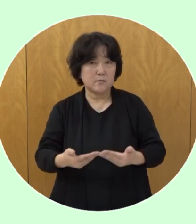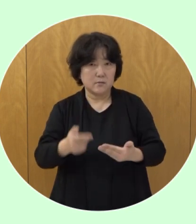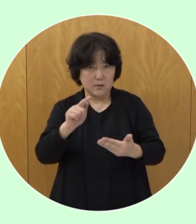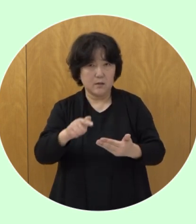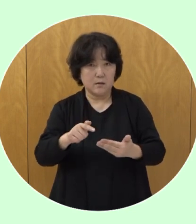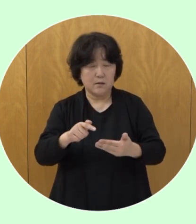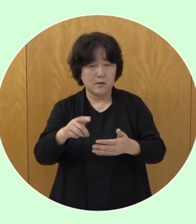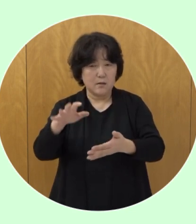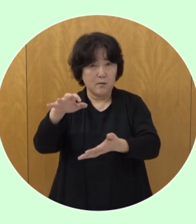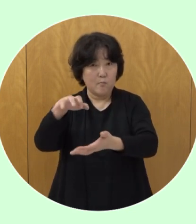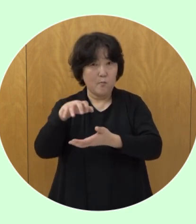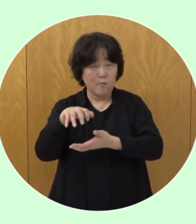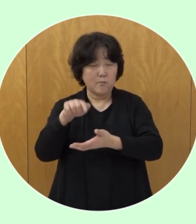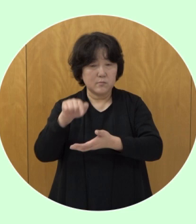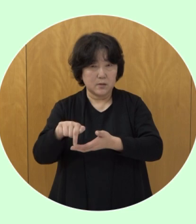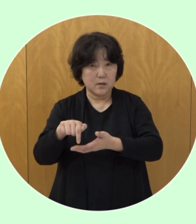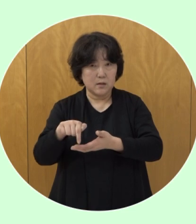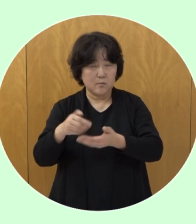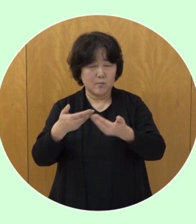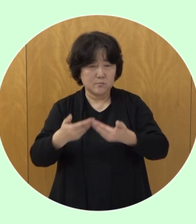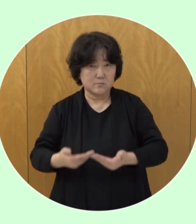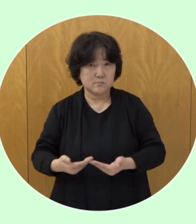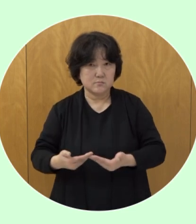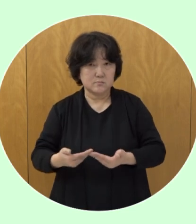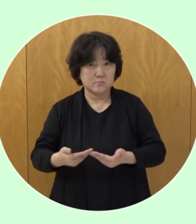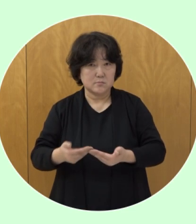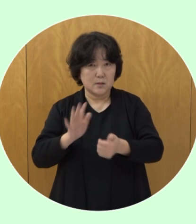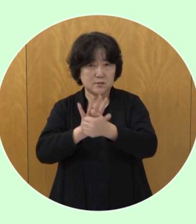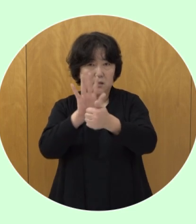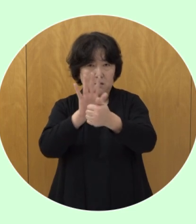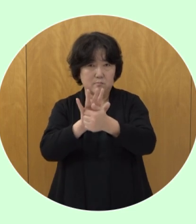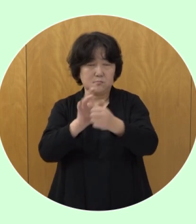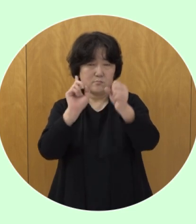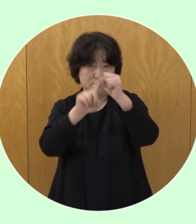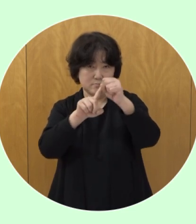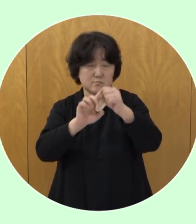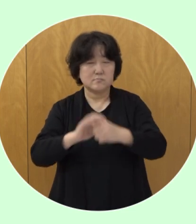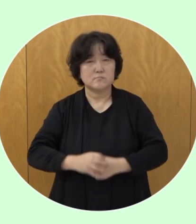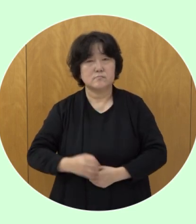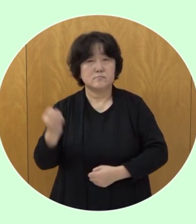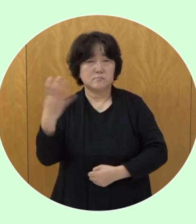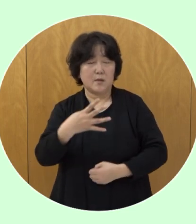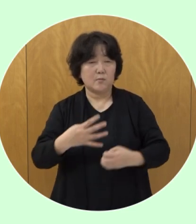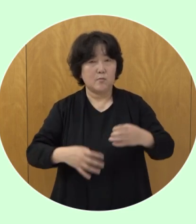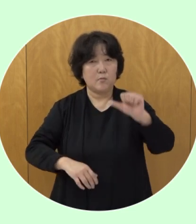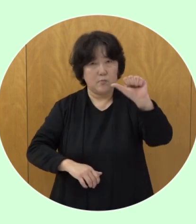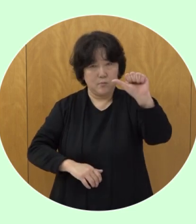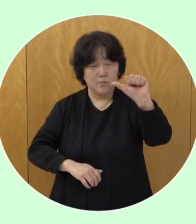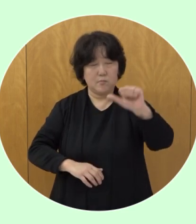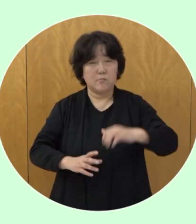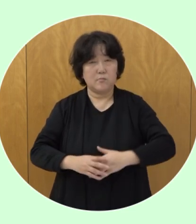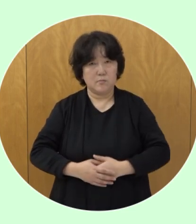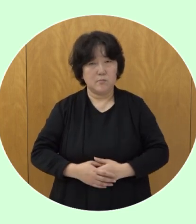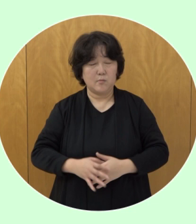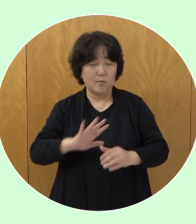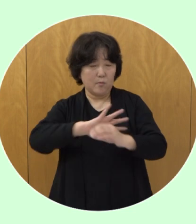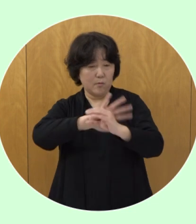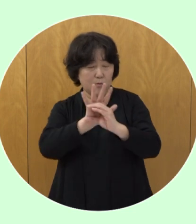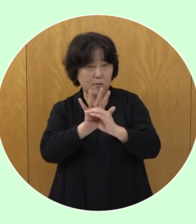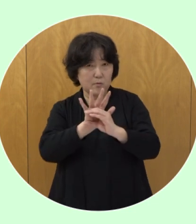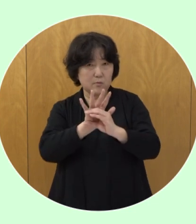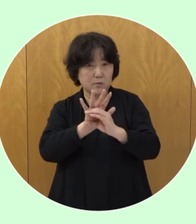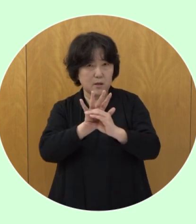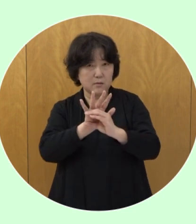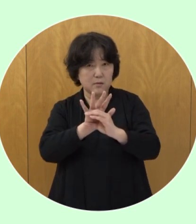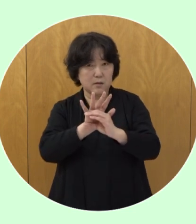保の取り組みを支援をするものでございます。番号の5につきましては、コロナ禍による贈